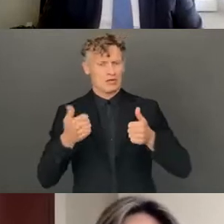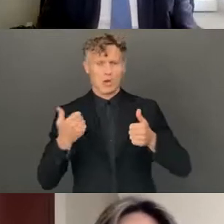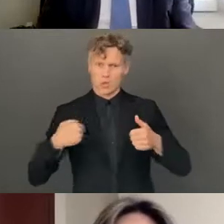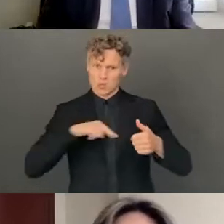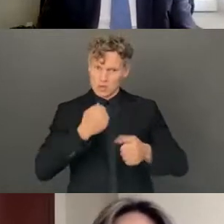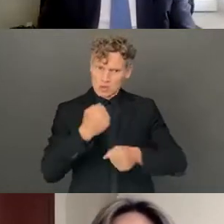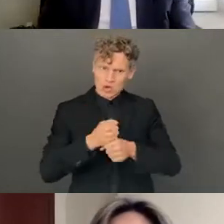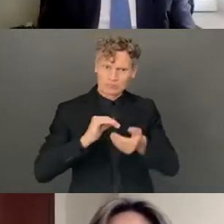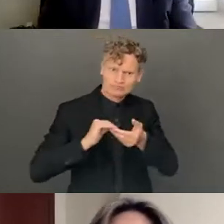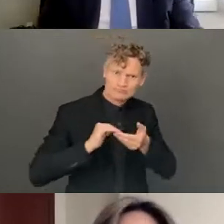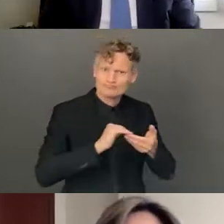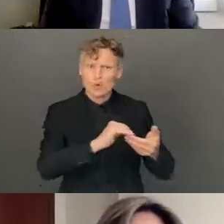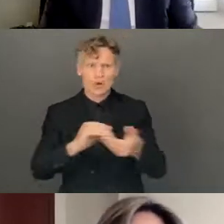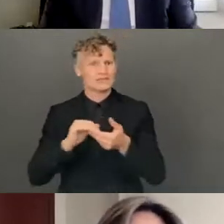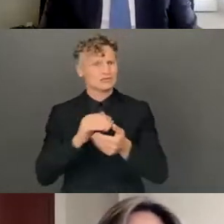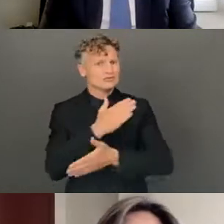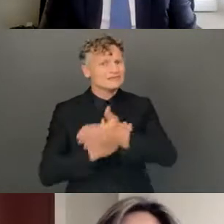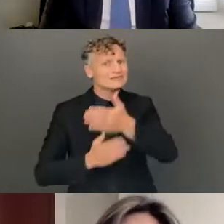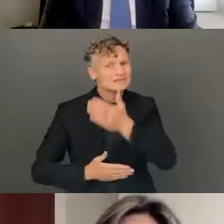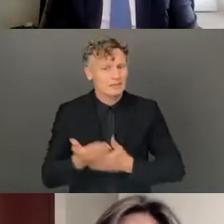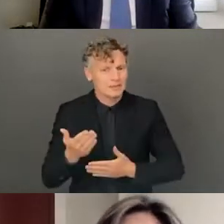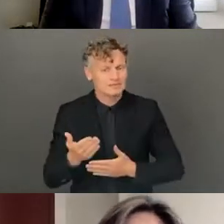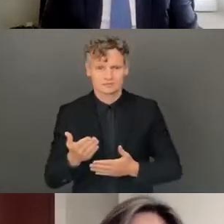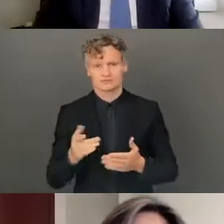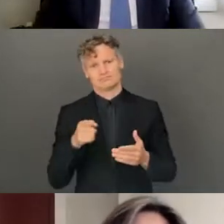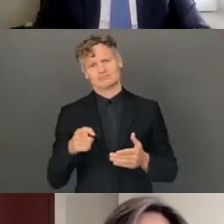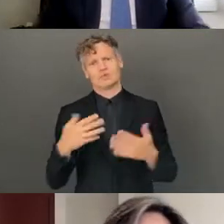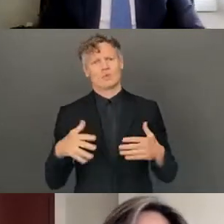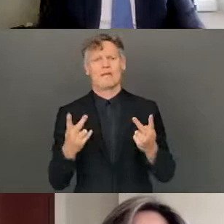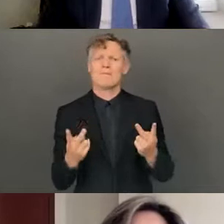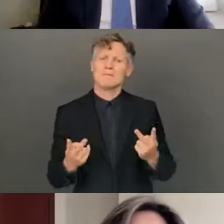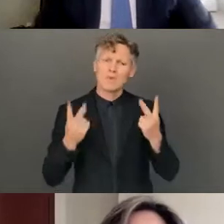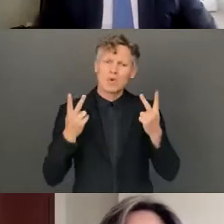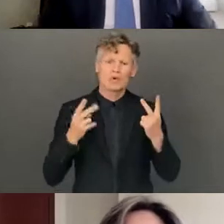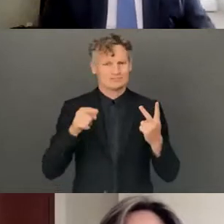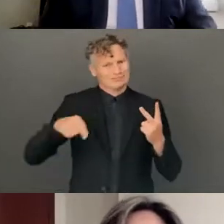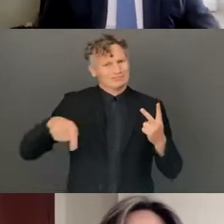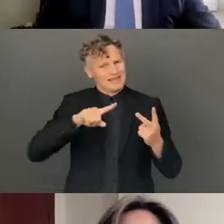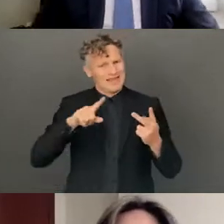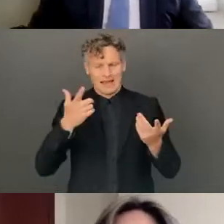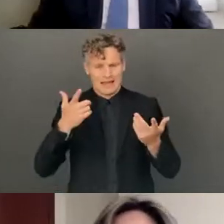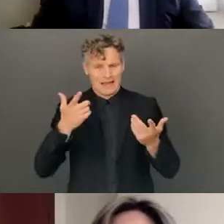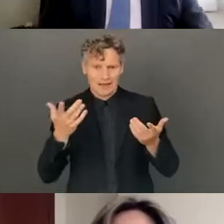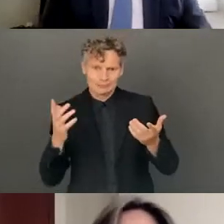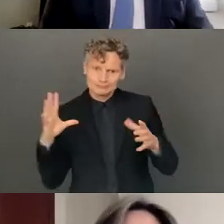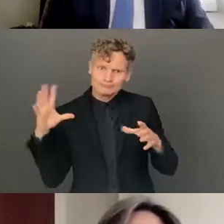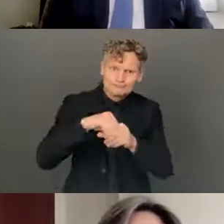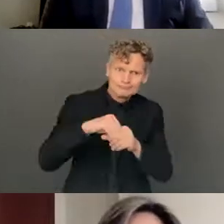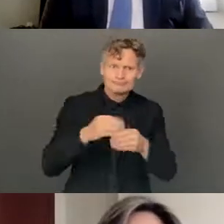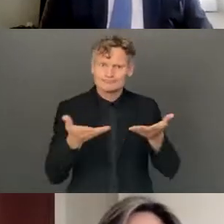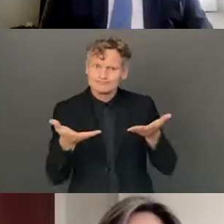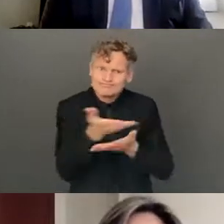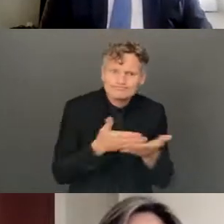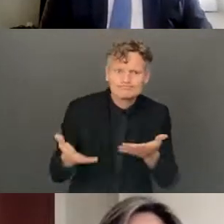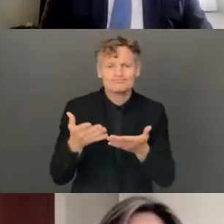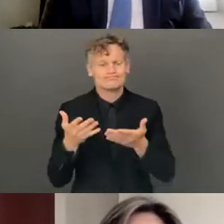personnes handicapées ont un rôle critique à jouer pour contribuer à définir les politiques, les programmes des gouvernements